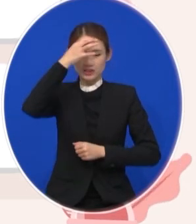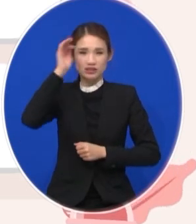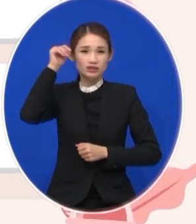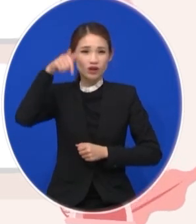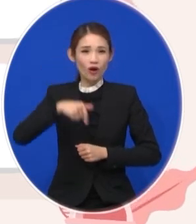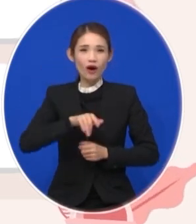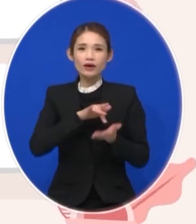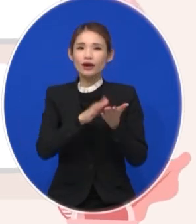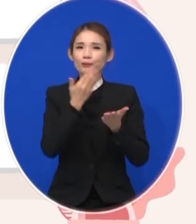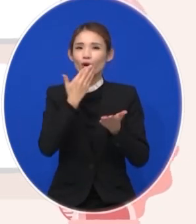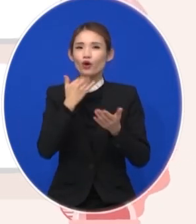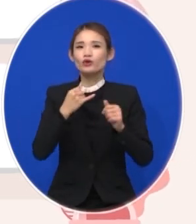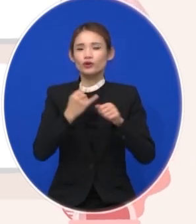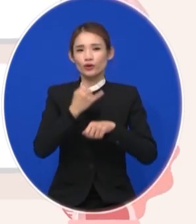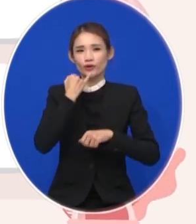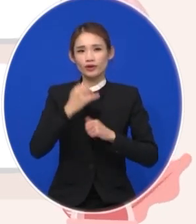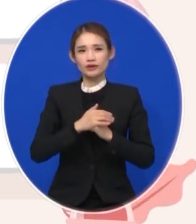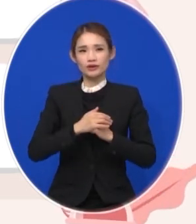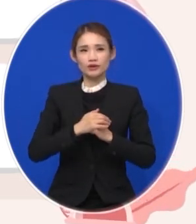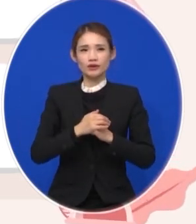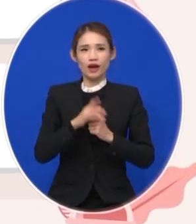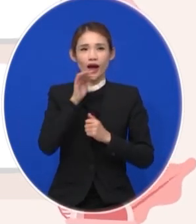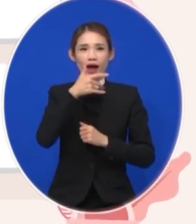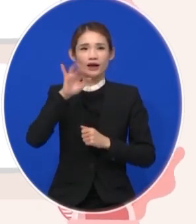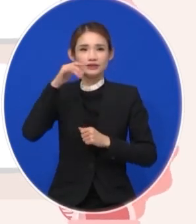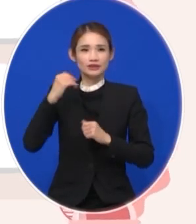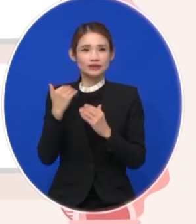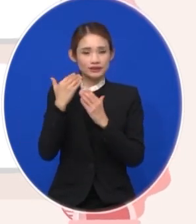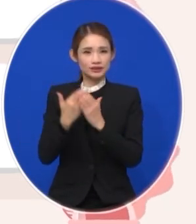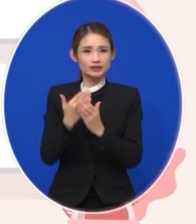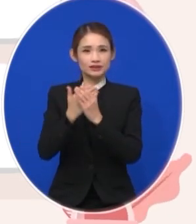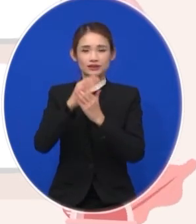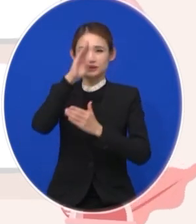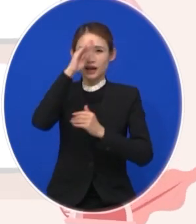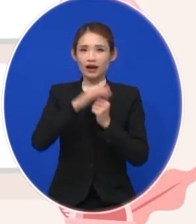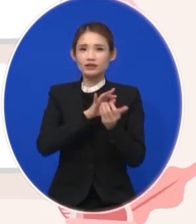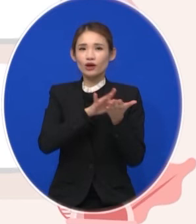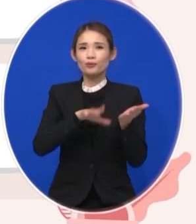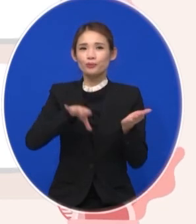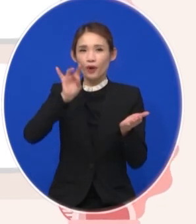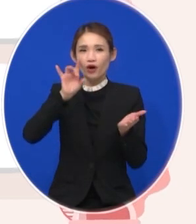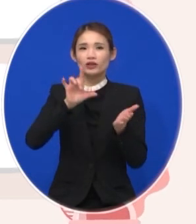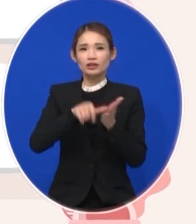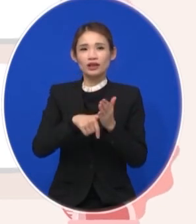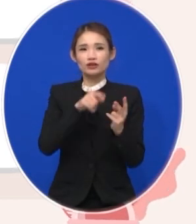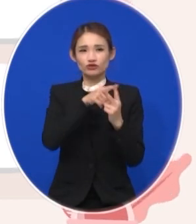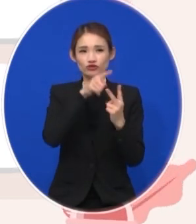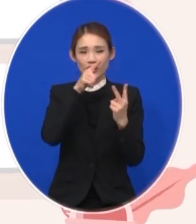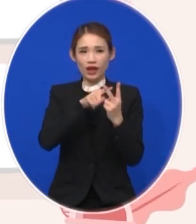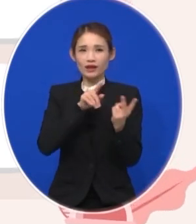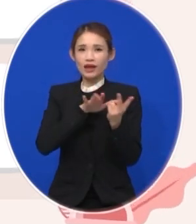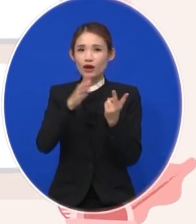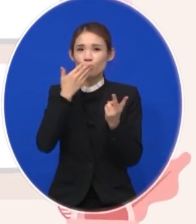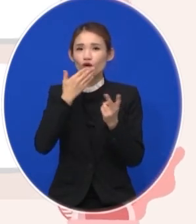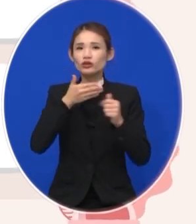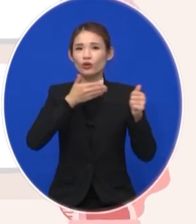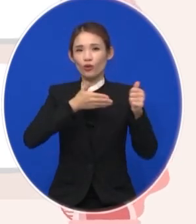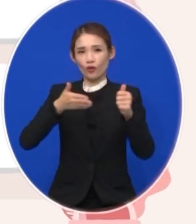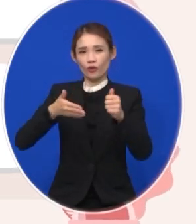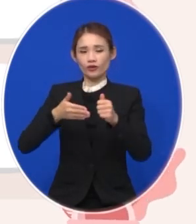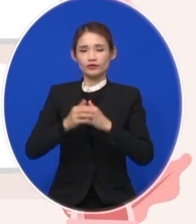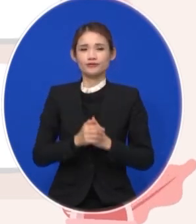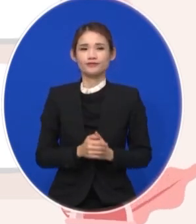가능합니다. 갑상선 기능 항진증 약은 임신 초기 프로필 티오우라실, 임신 중기 이후 메티마졸